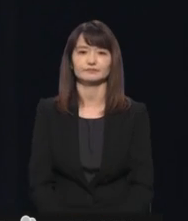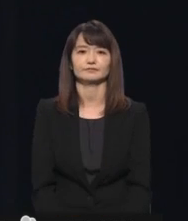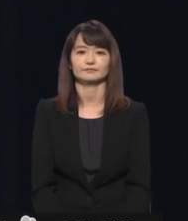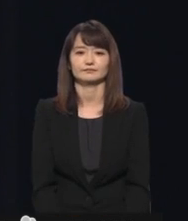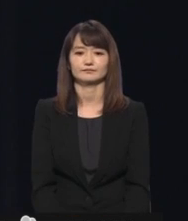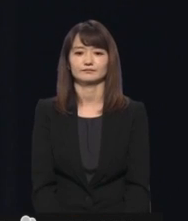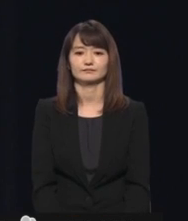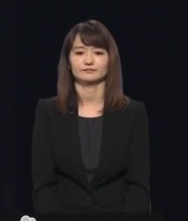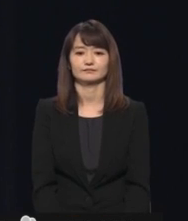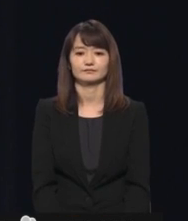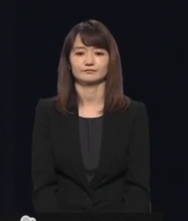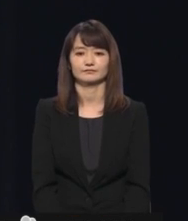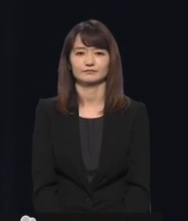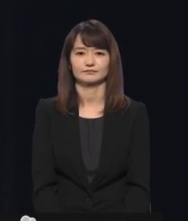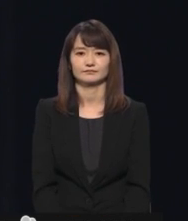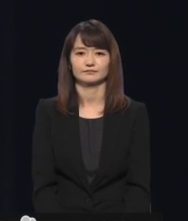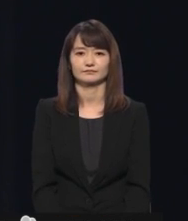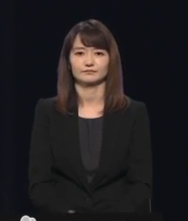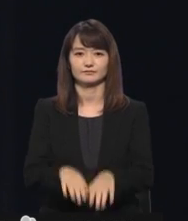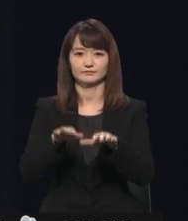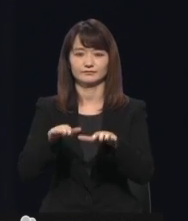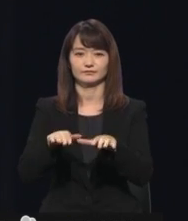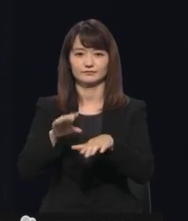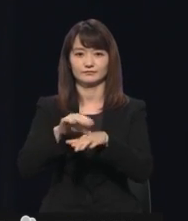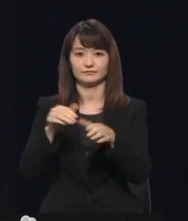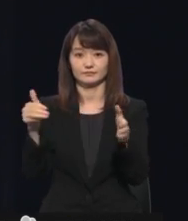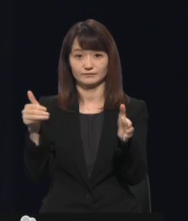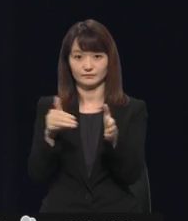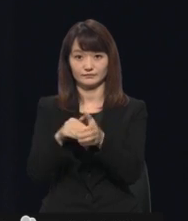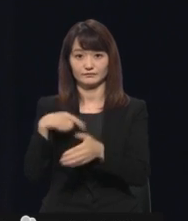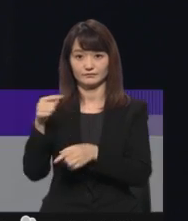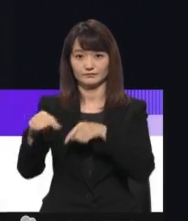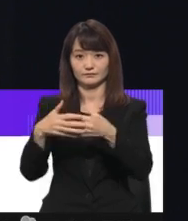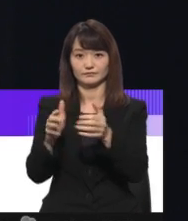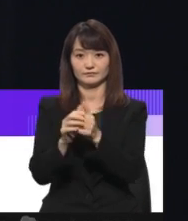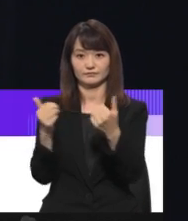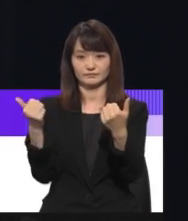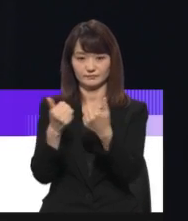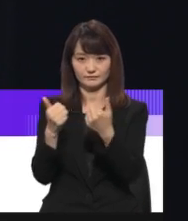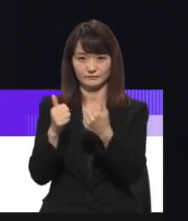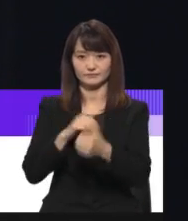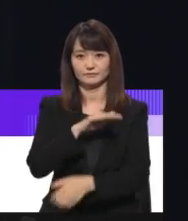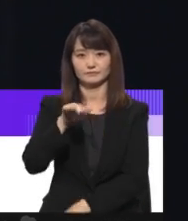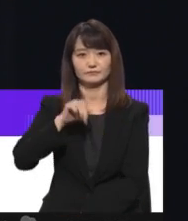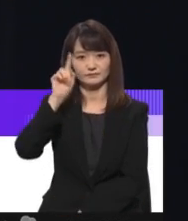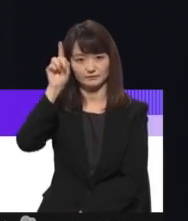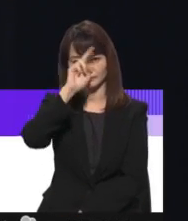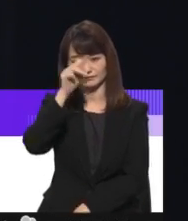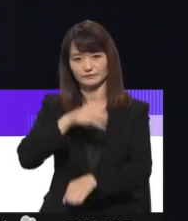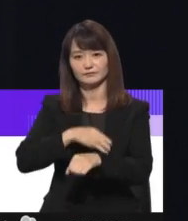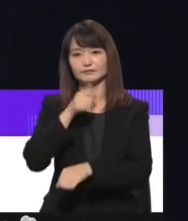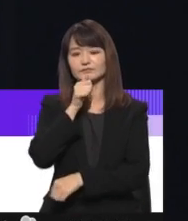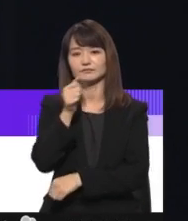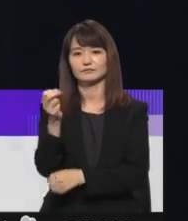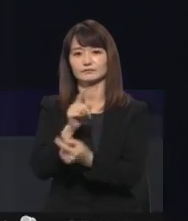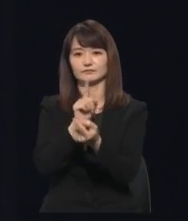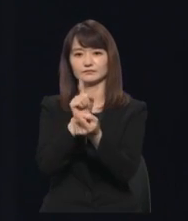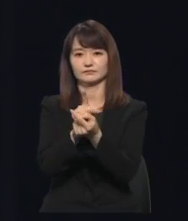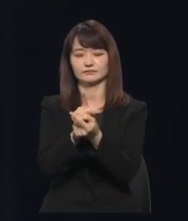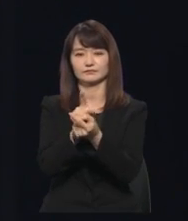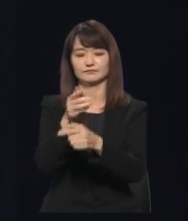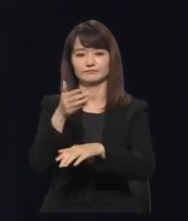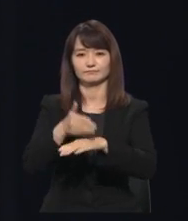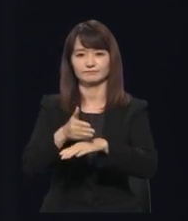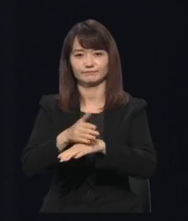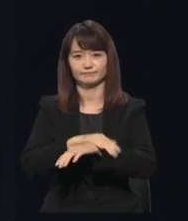예 으 아 네 오늘 선정 라이브는 여기까지고요 계속해서 정치 회의가 얘기 입니다 저희는 내일 오후 3시 50분에 다시 뵙겠습니다